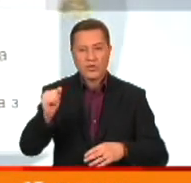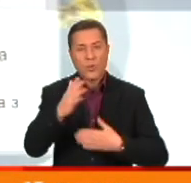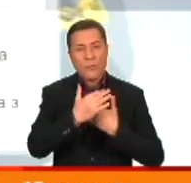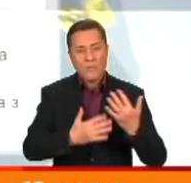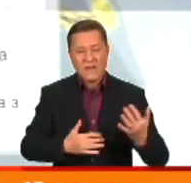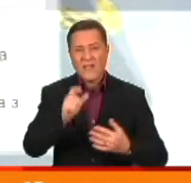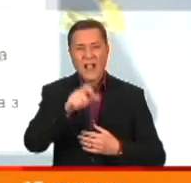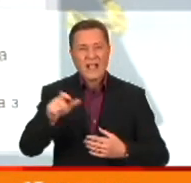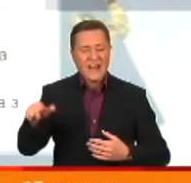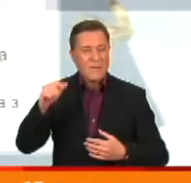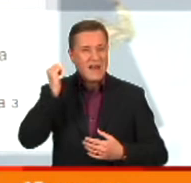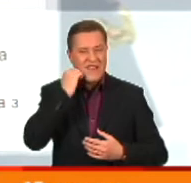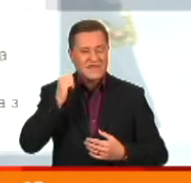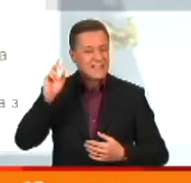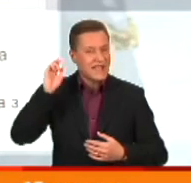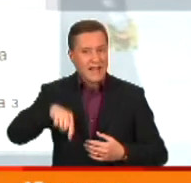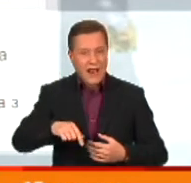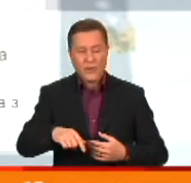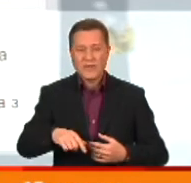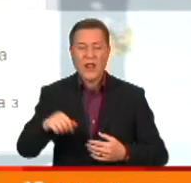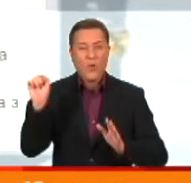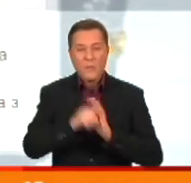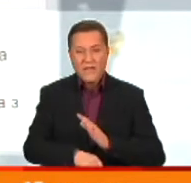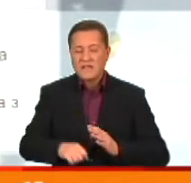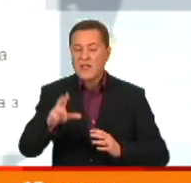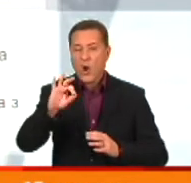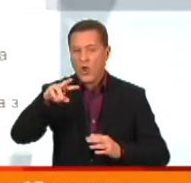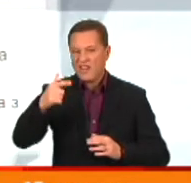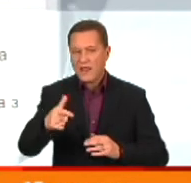Кремлівські нелюди, цинніки, вбивці. Путін знає, що Олег ніколи